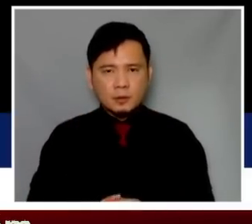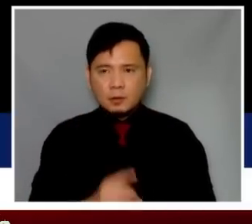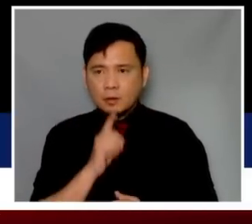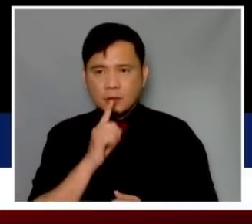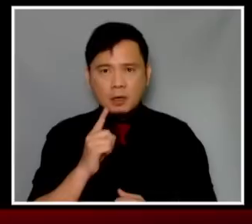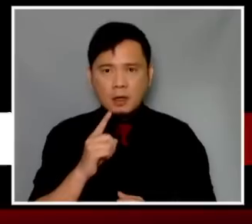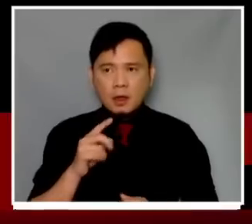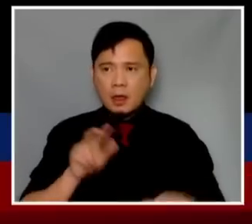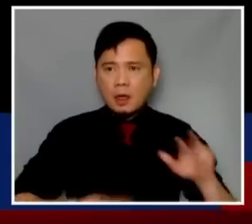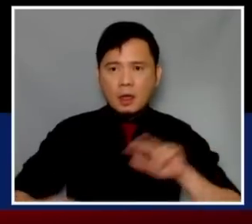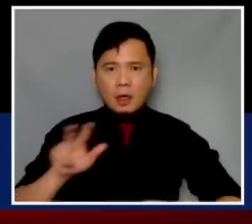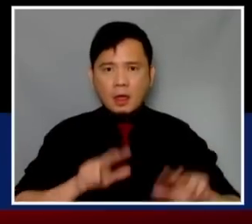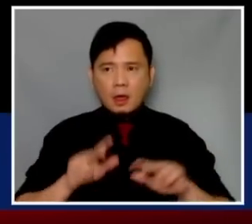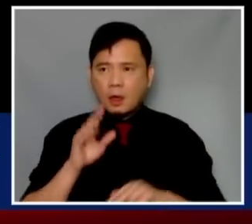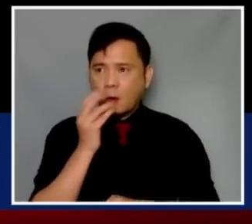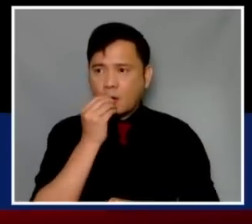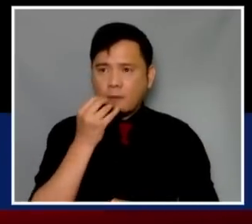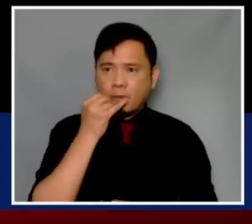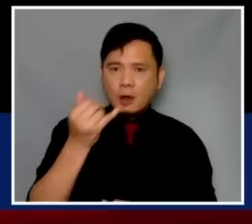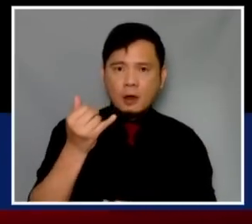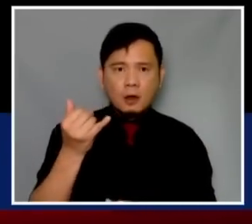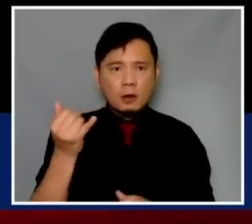din.